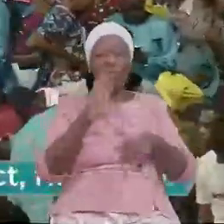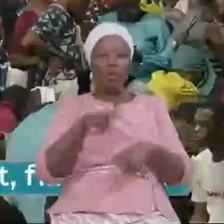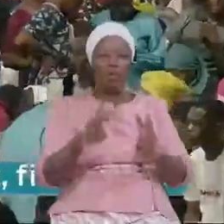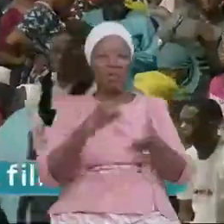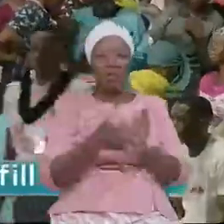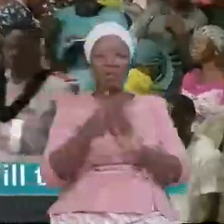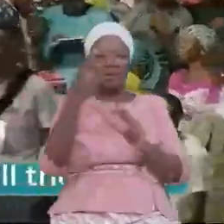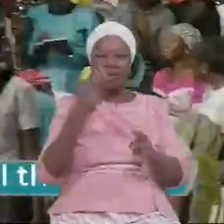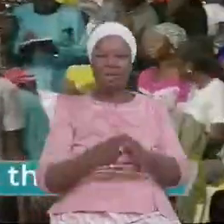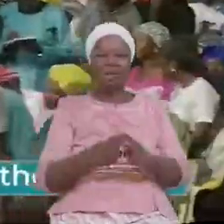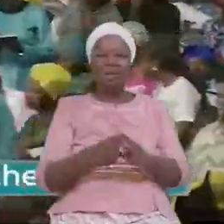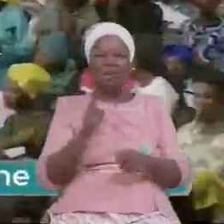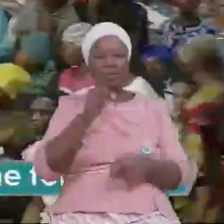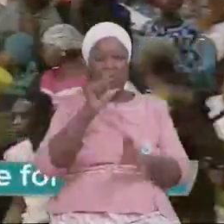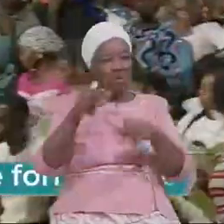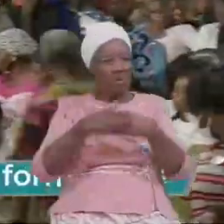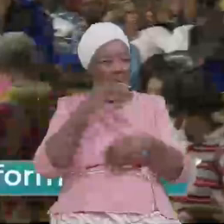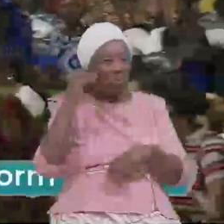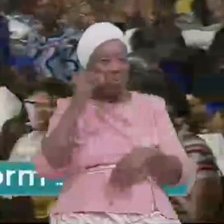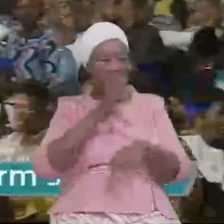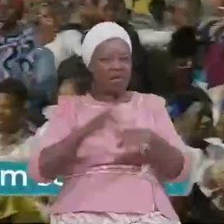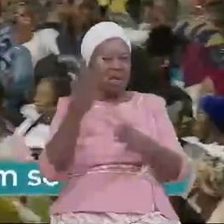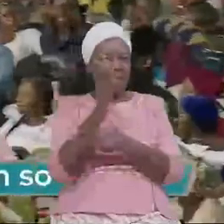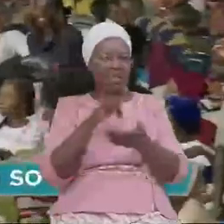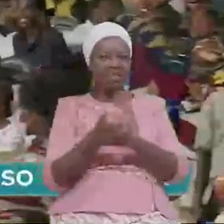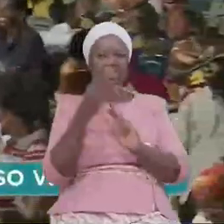Vous n'allez pas rentrer les mains vides.